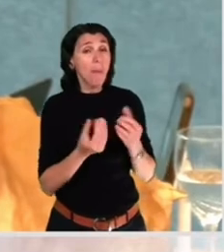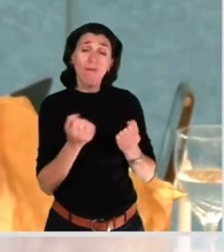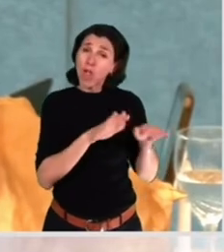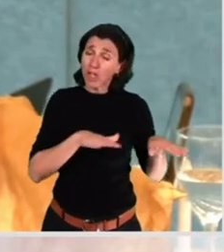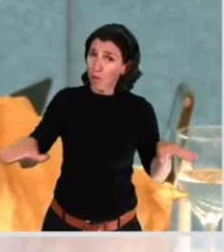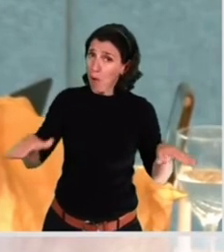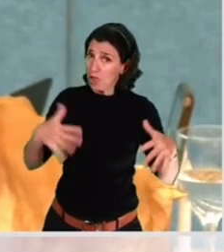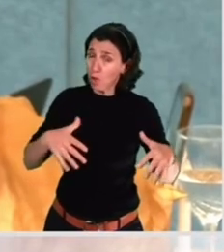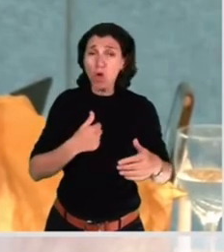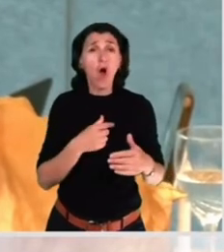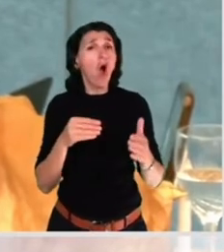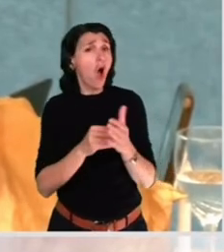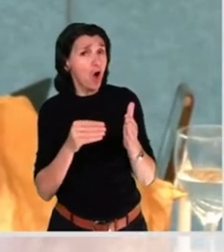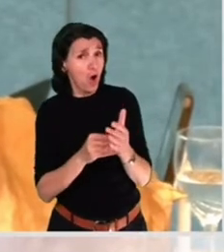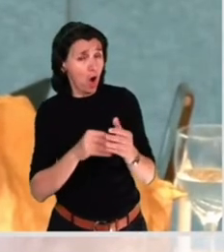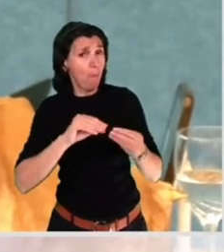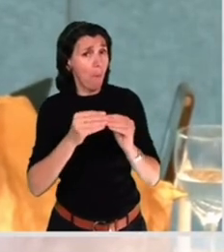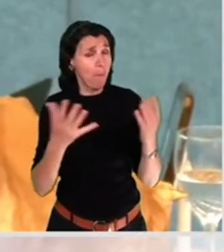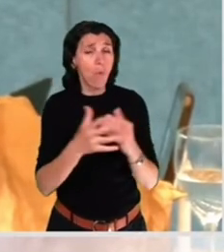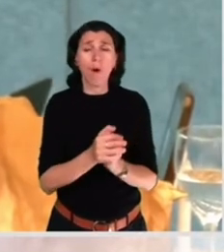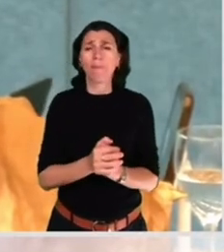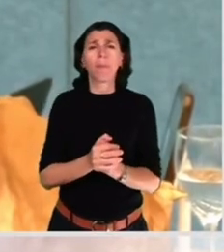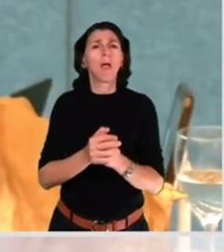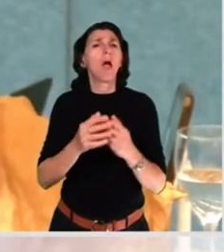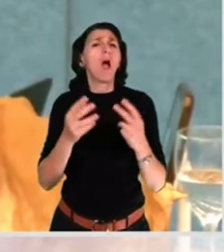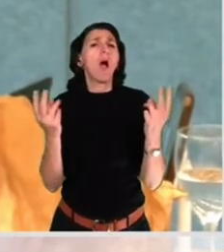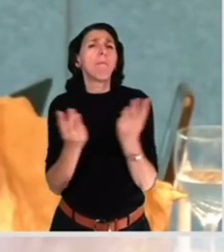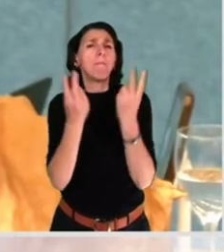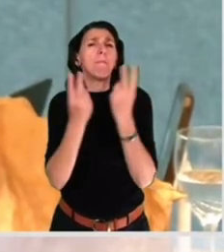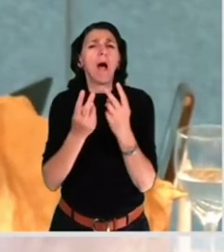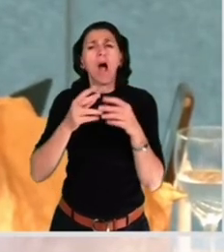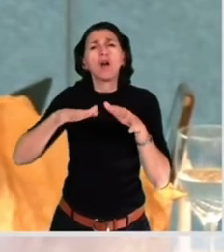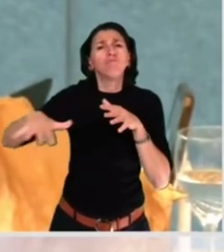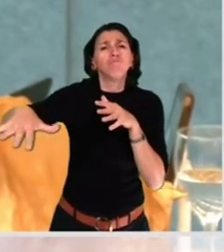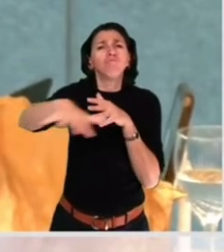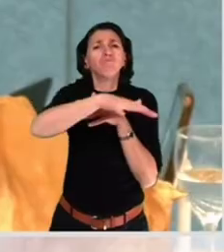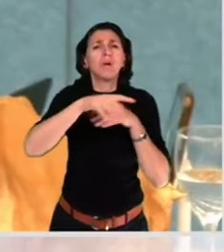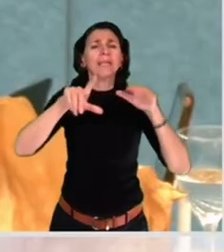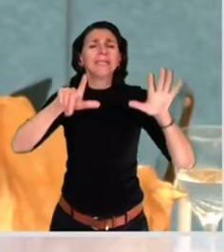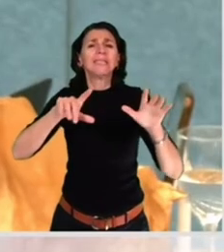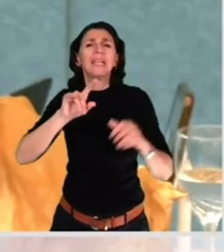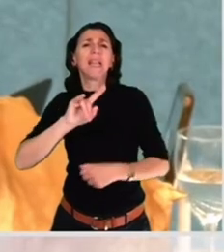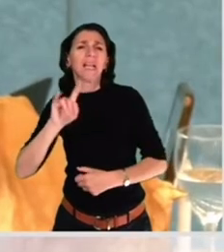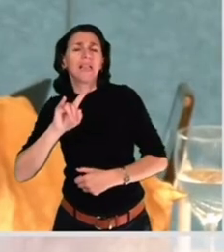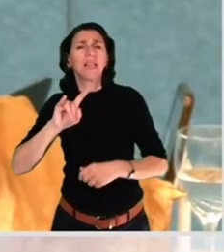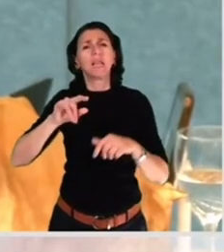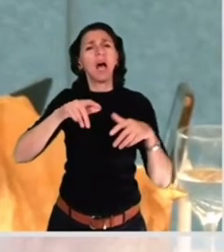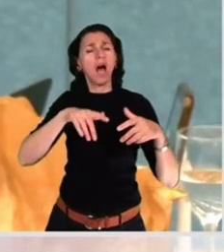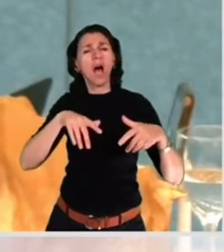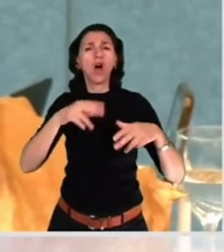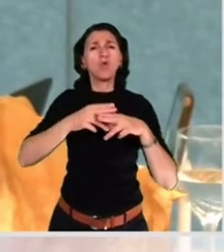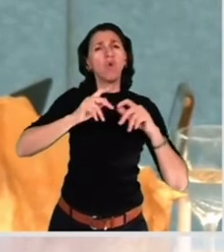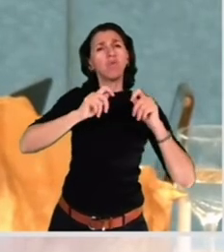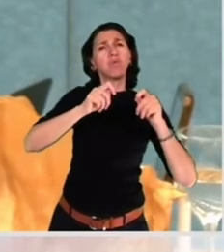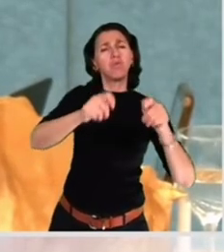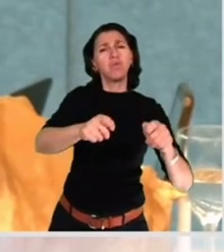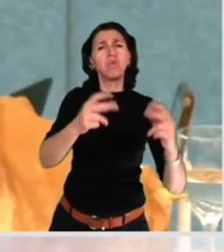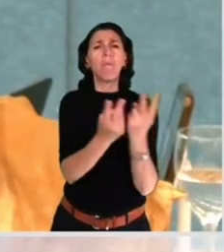création d'un parc paysager de plus de 7 hectares avec la requalification de la grande esplanade, la création du parc des